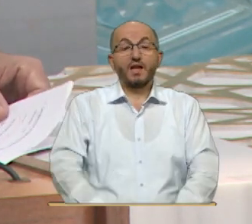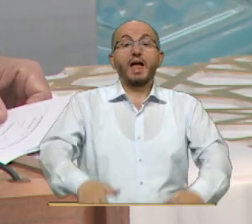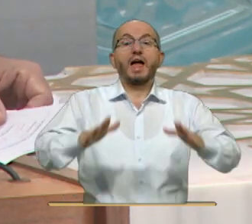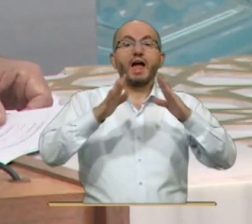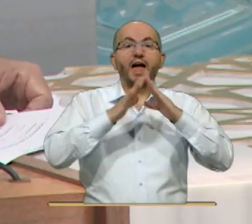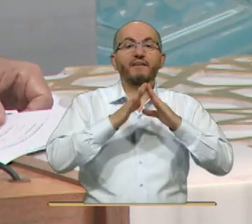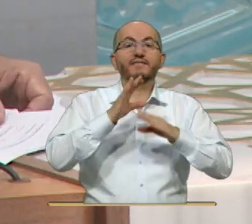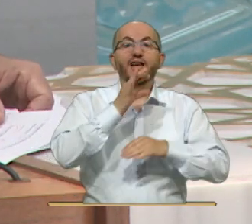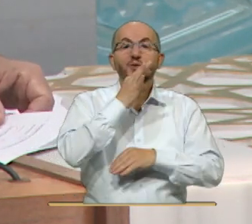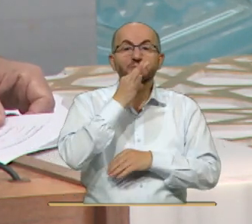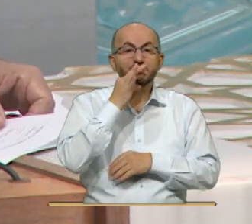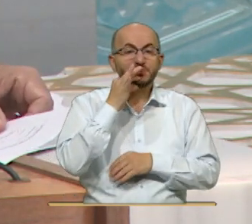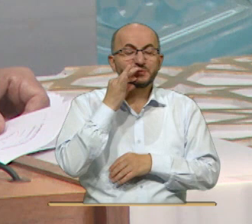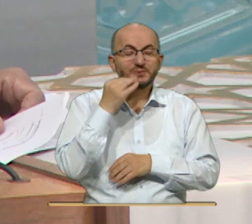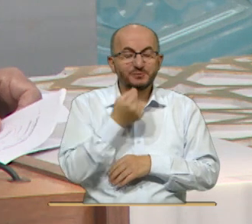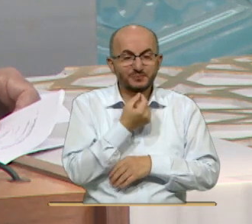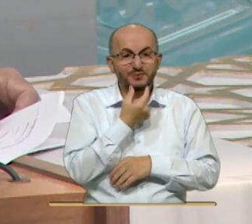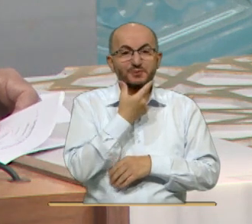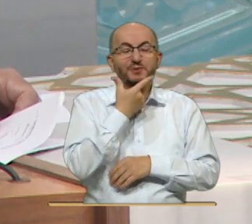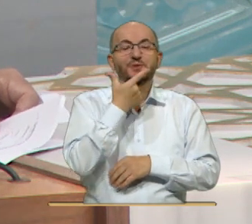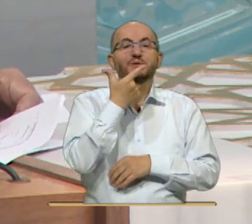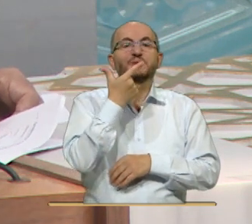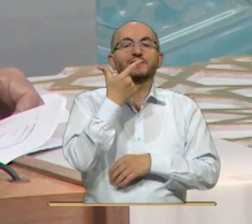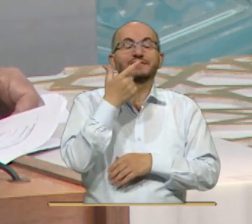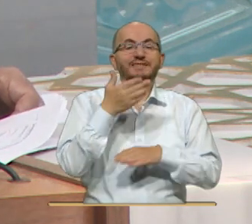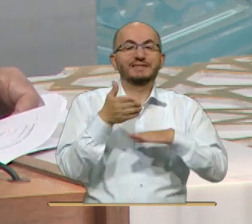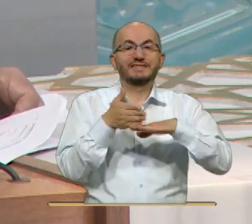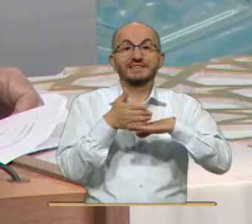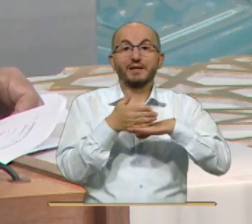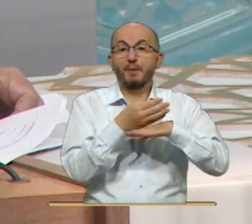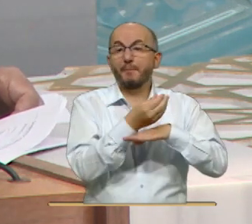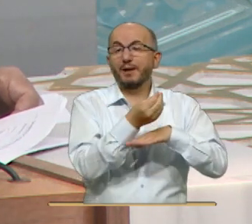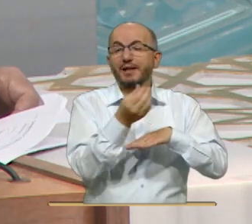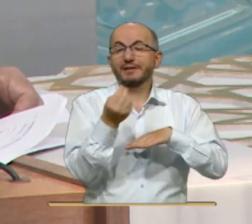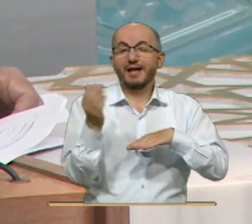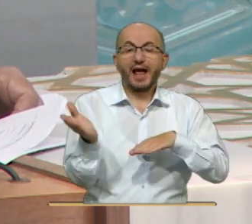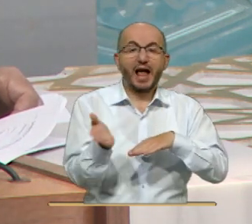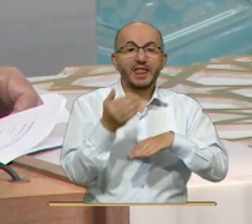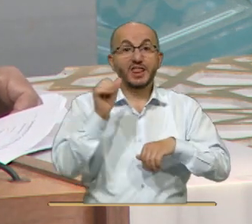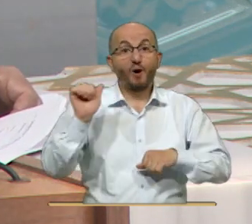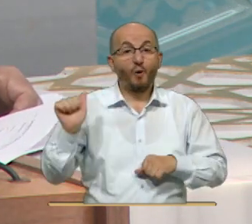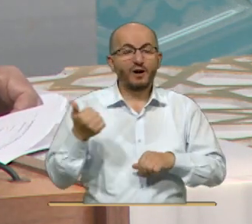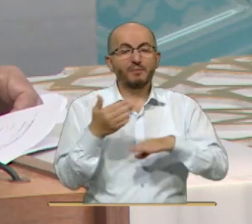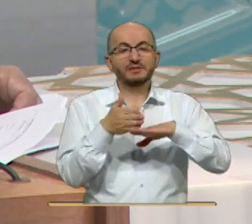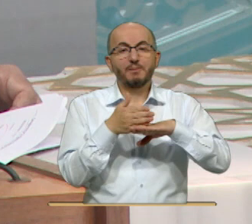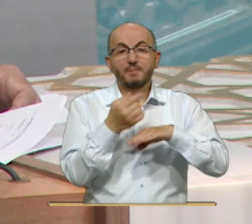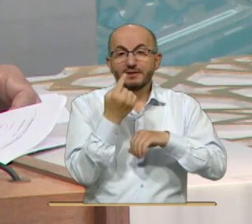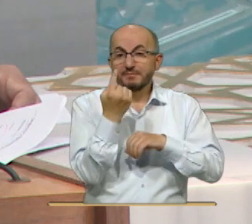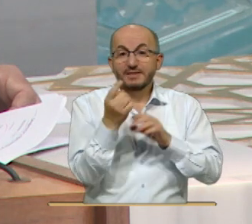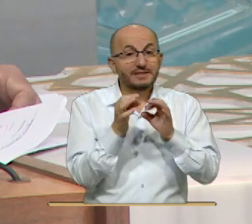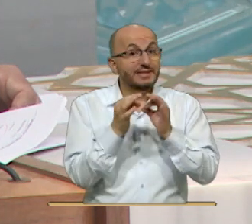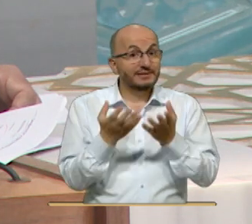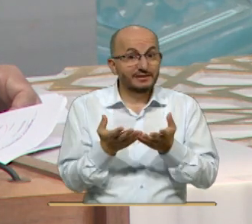huzur ve mutluluğun sebeplerinden, en önemli sebeplerinden birisi nedir?